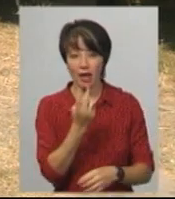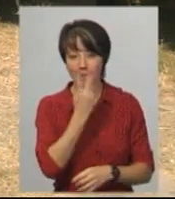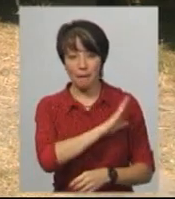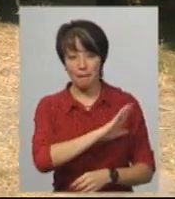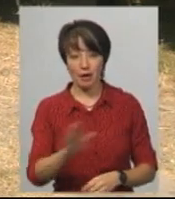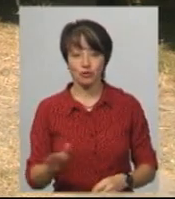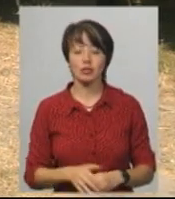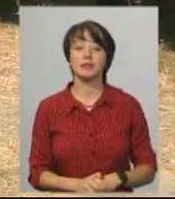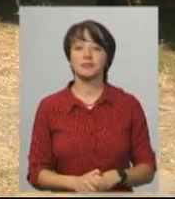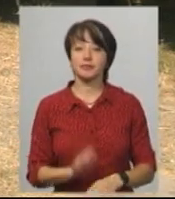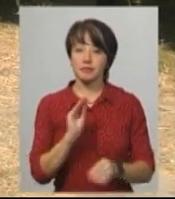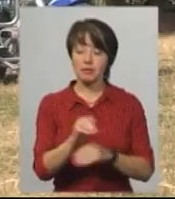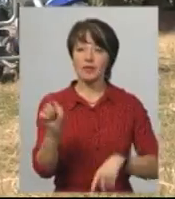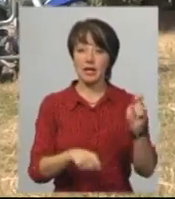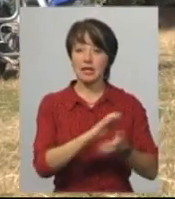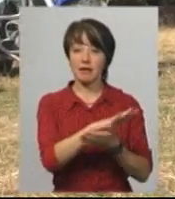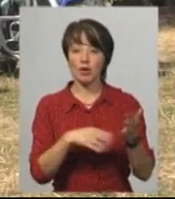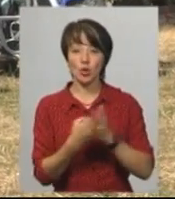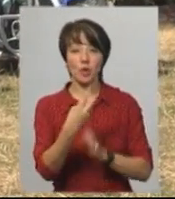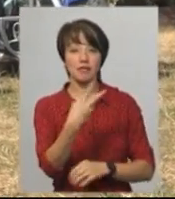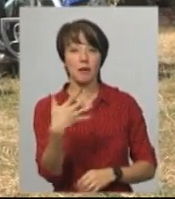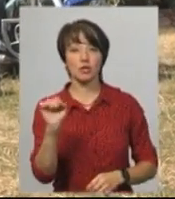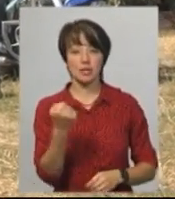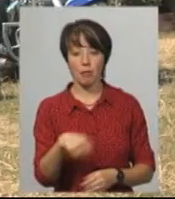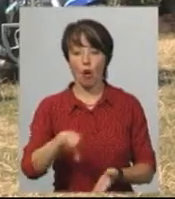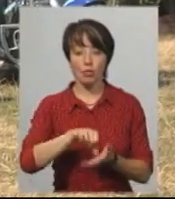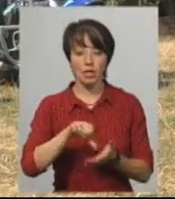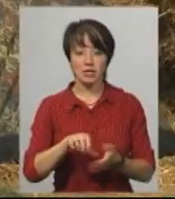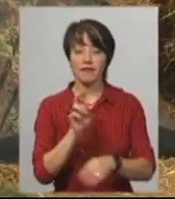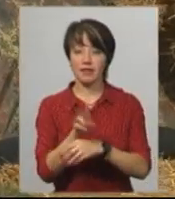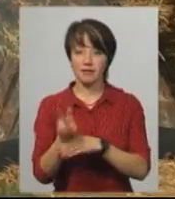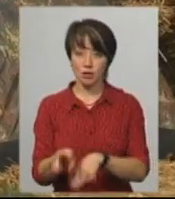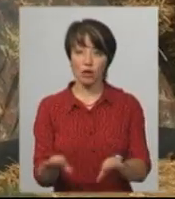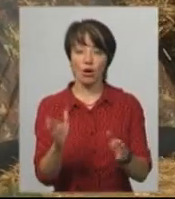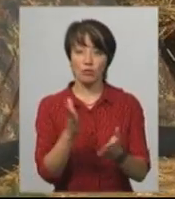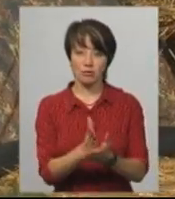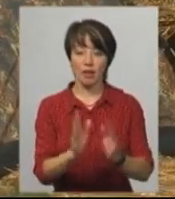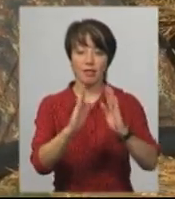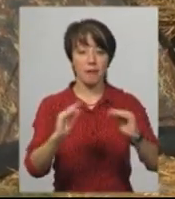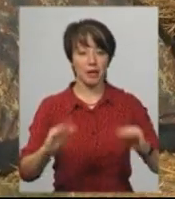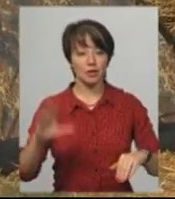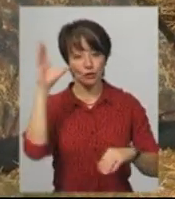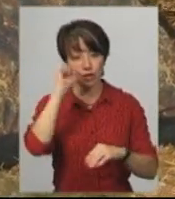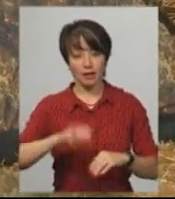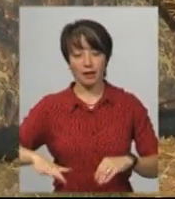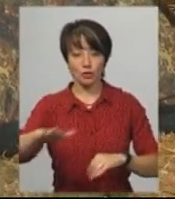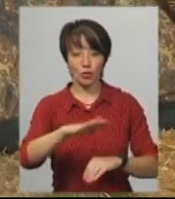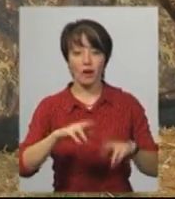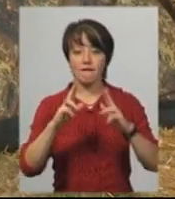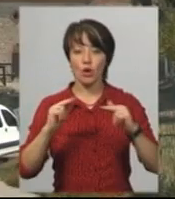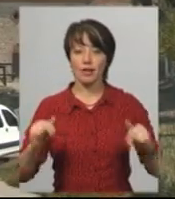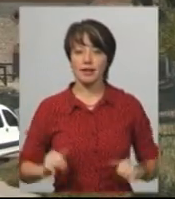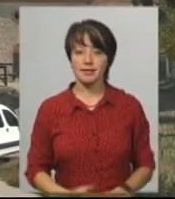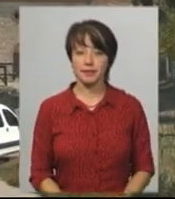Володимир Бадлюк додає, фестиваль триватиме до 25 серпня, а учасники та відвідувачі розташують намети на ночівлю на території фортеці.